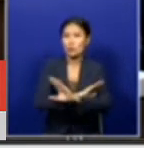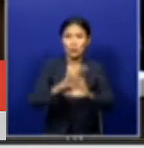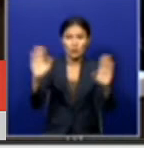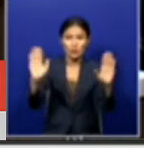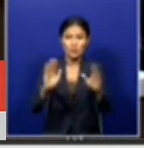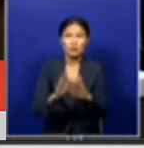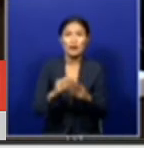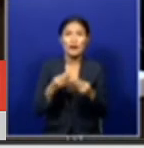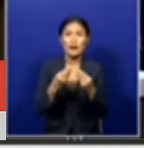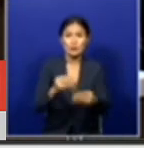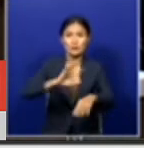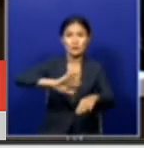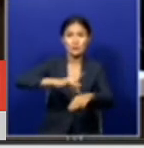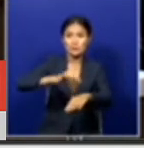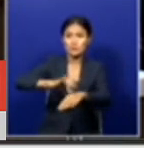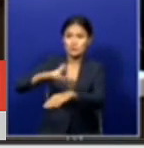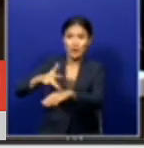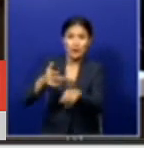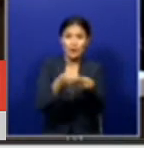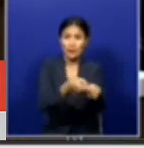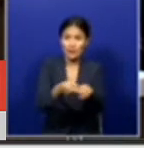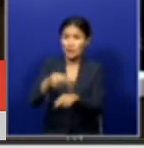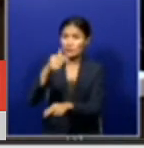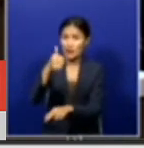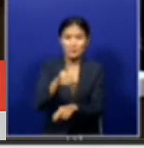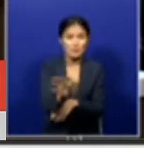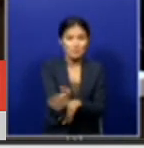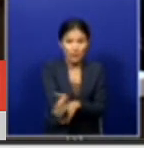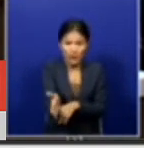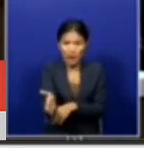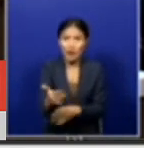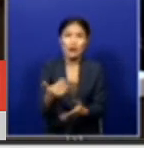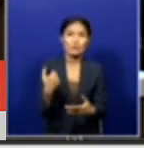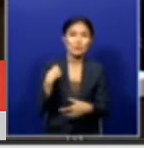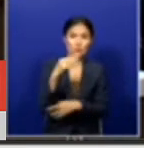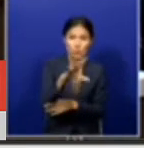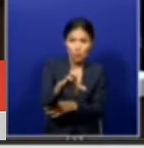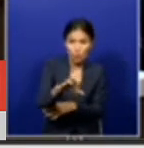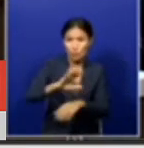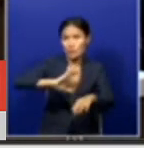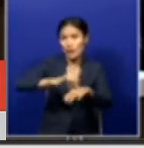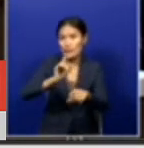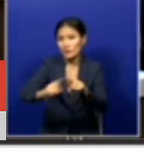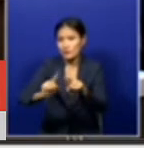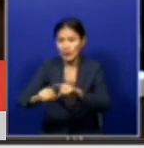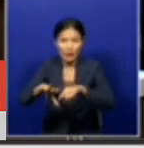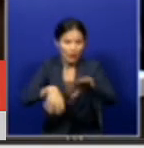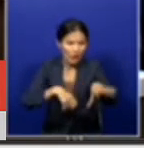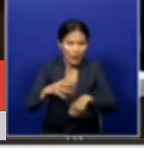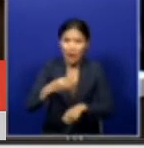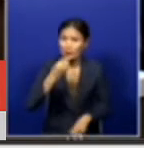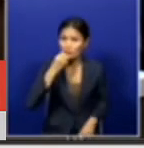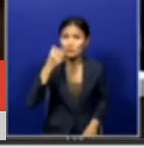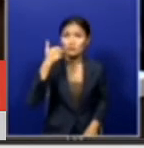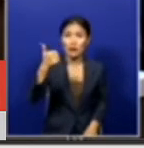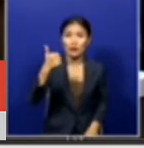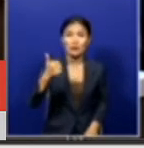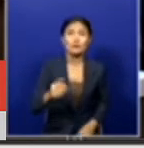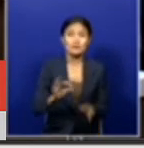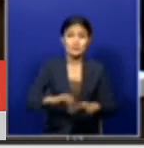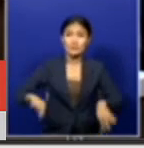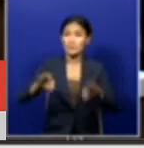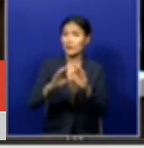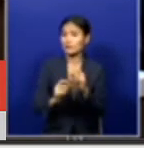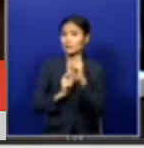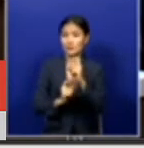ธรรมชาติให้จับกินและไม่เป็นอันตรายต่อสุขภาพอนามัยประชาชนสารพิ